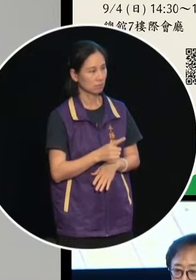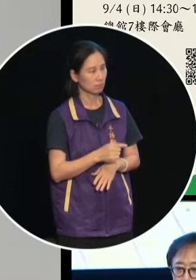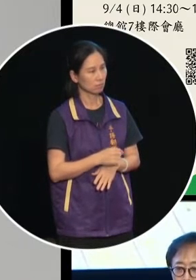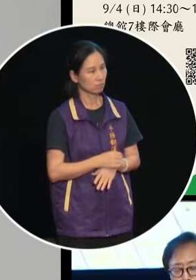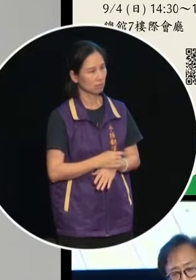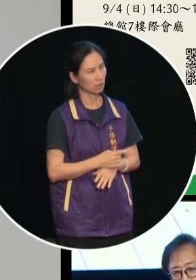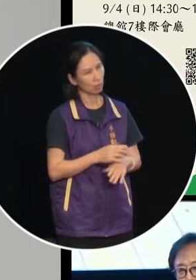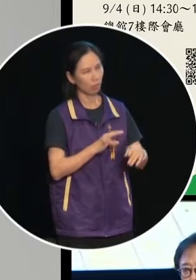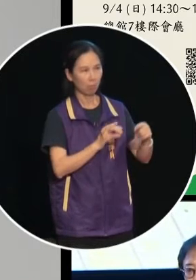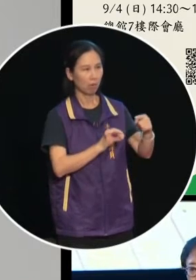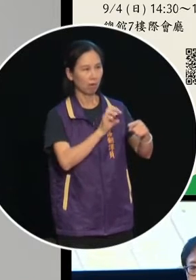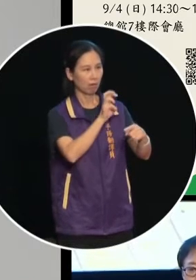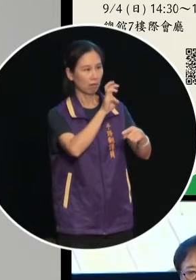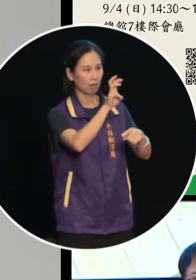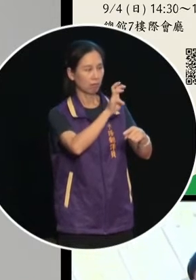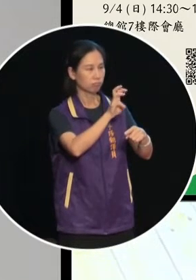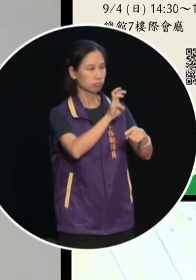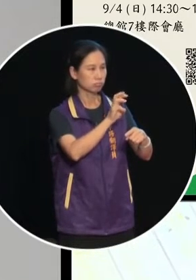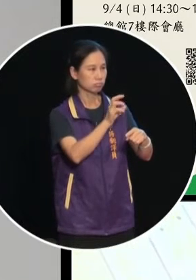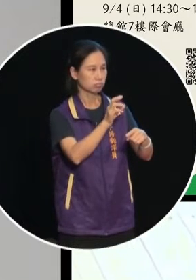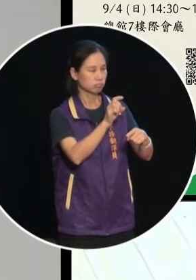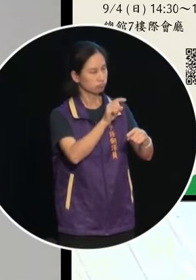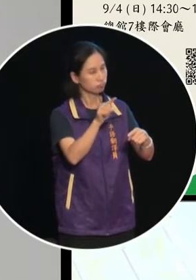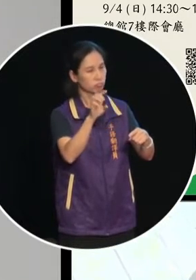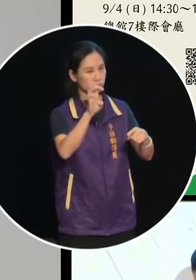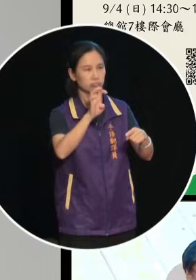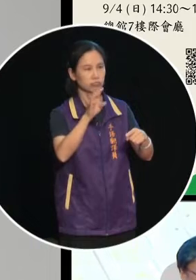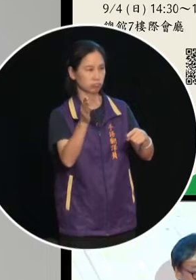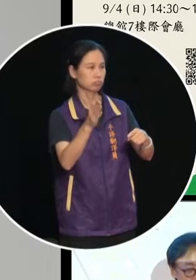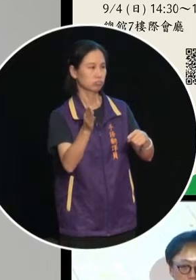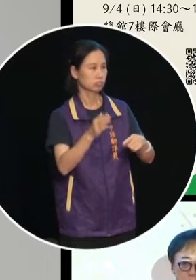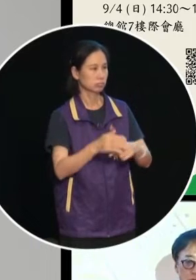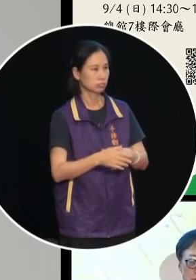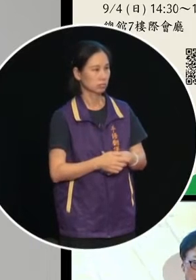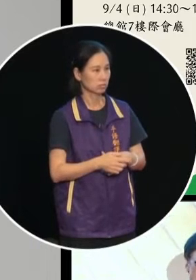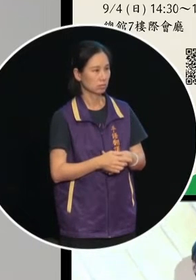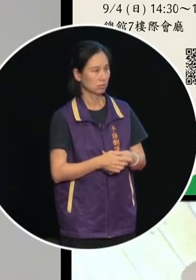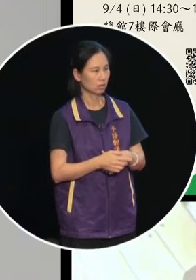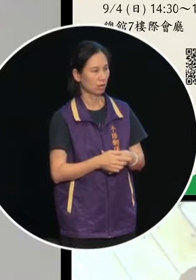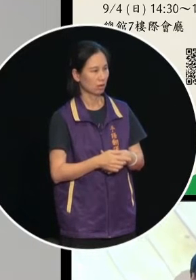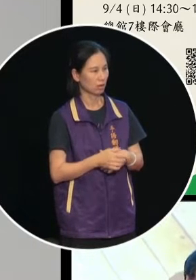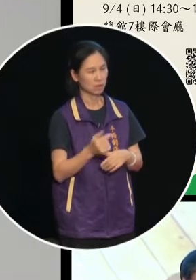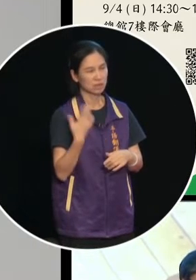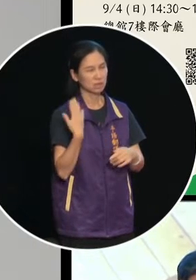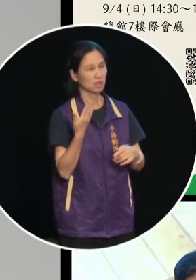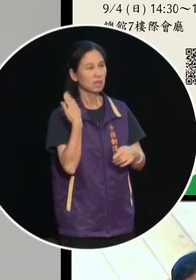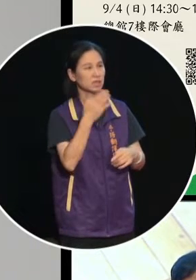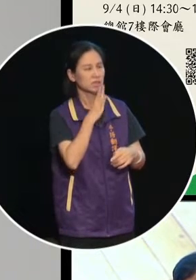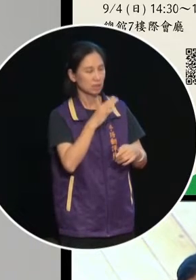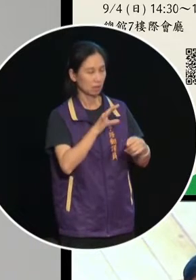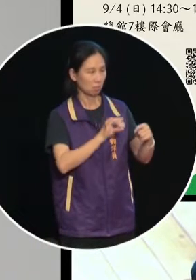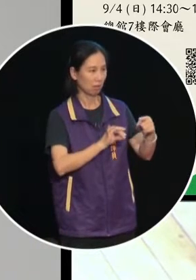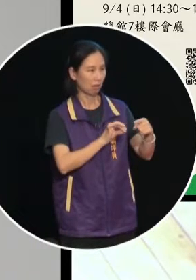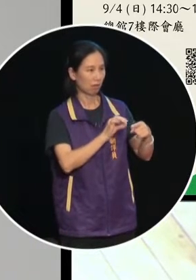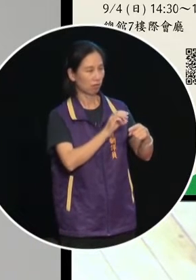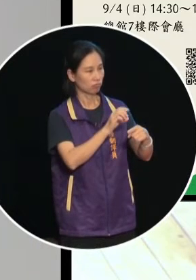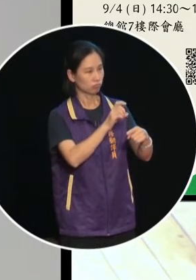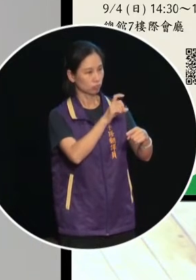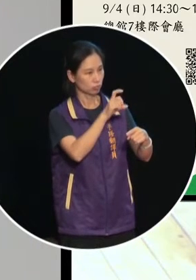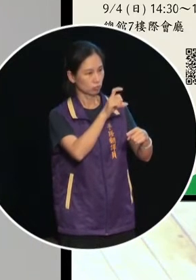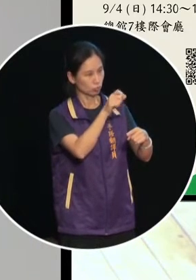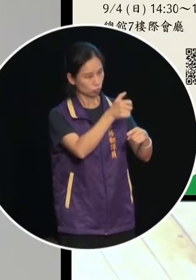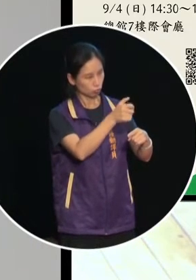在是30%几嘛，30%到40%，本来是50%到60%，所以时间觉得是陷入困